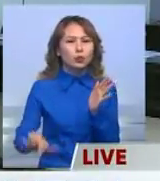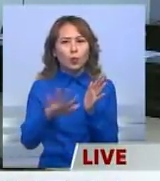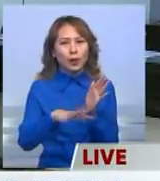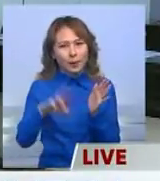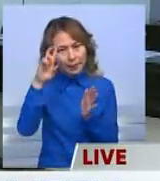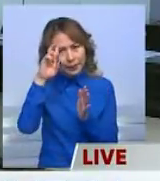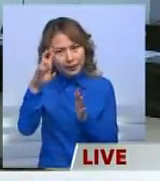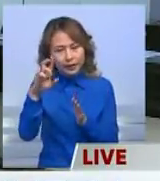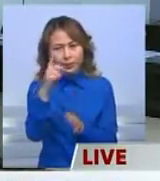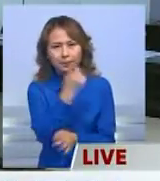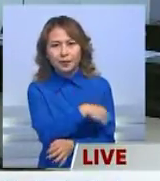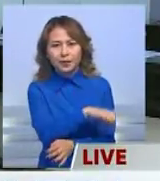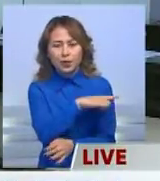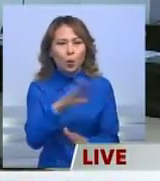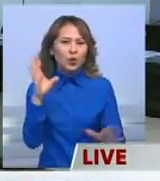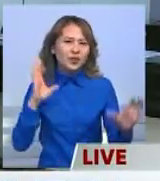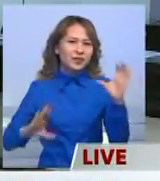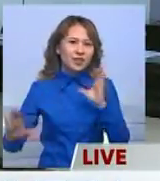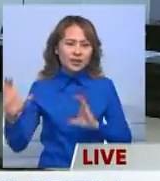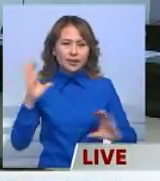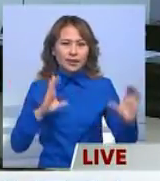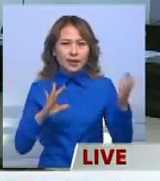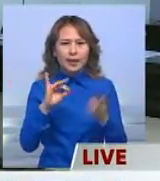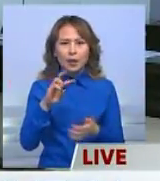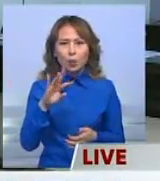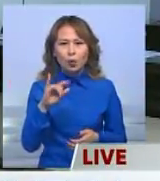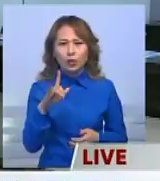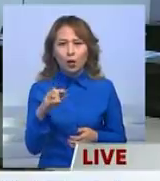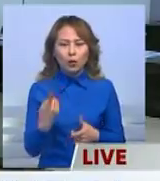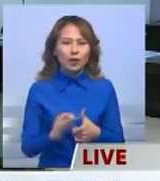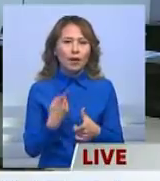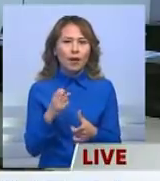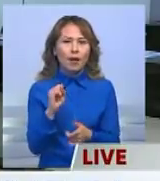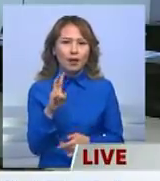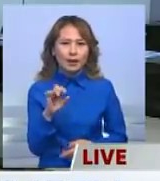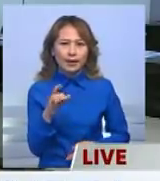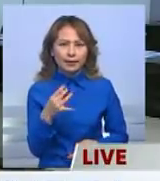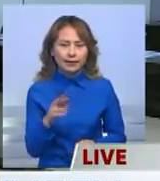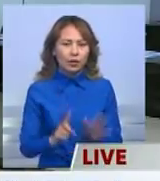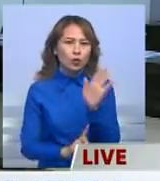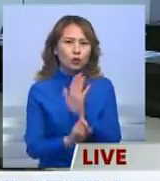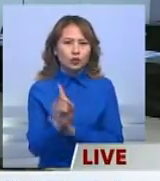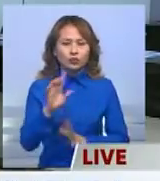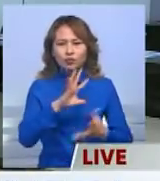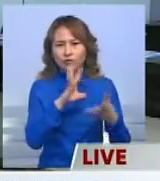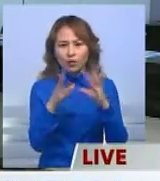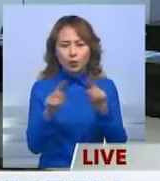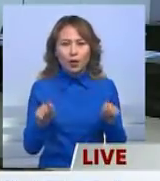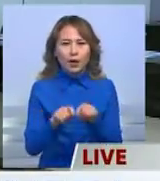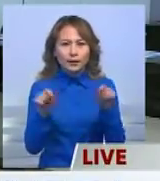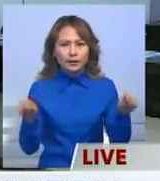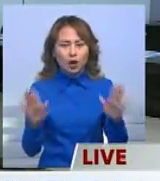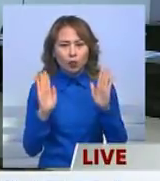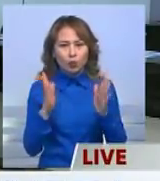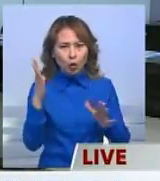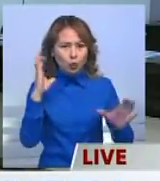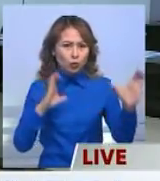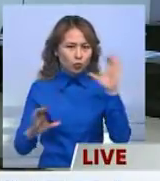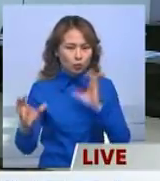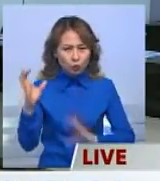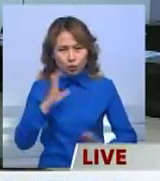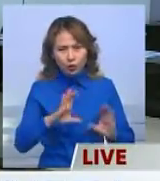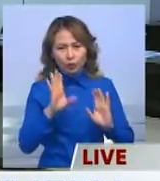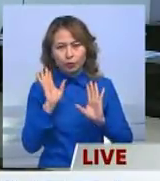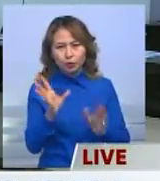мемлекеттік медицина университетінің иммунология және аллергология кафедрасы ашылады. Келешекте мұнда студенттер білім